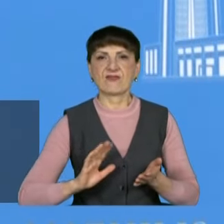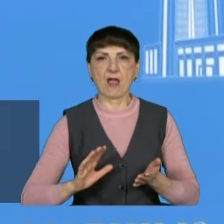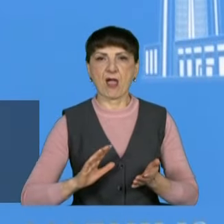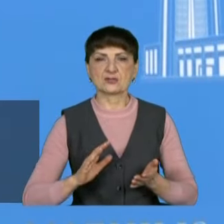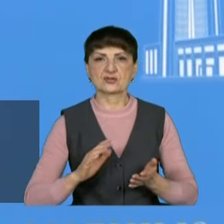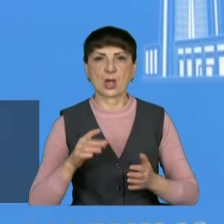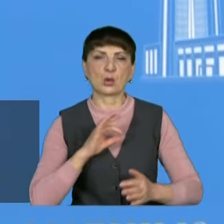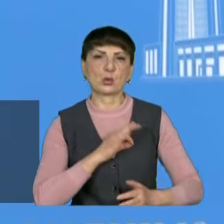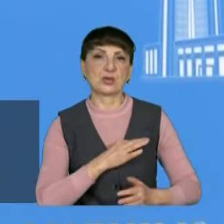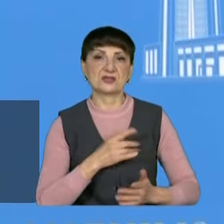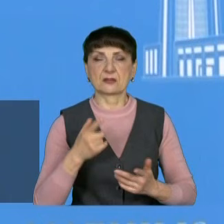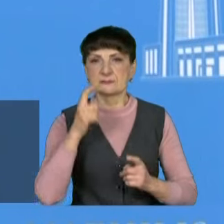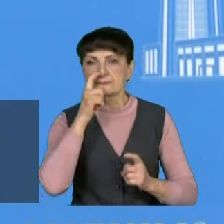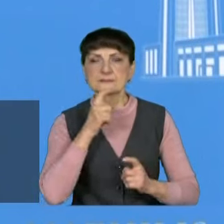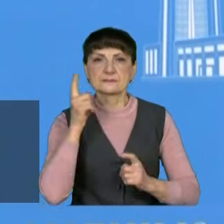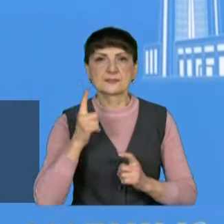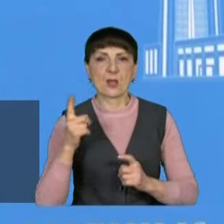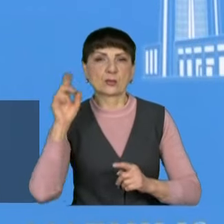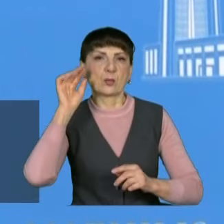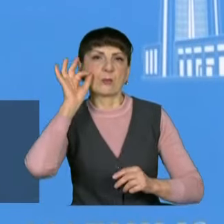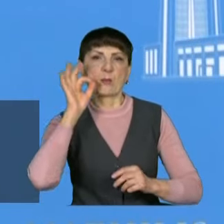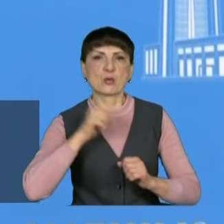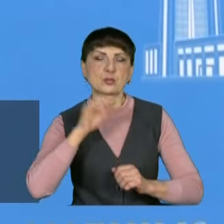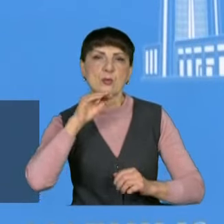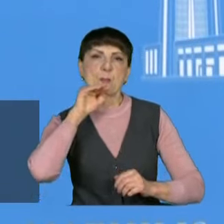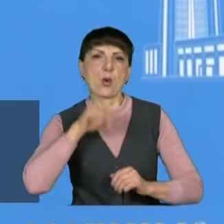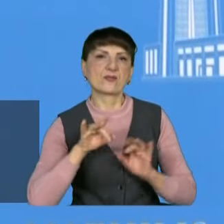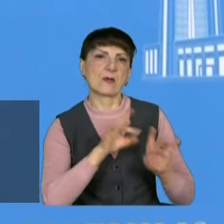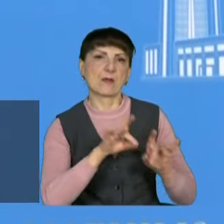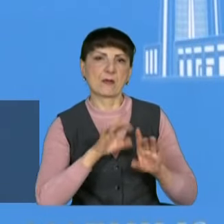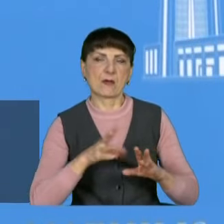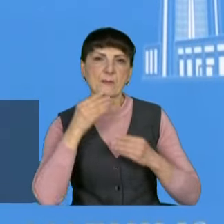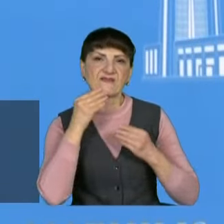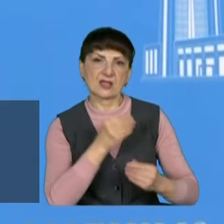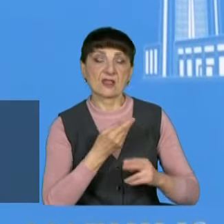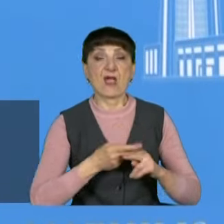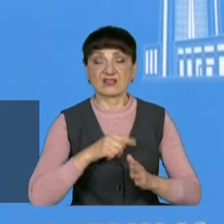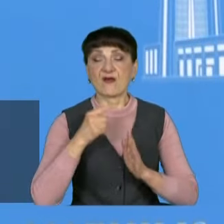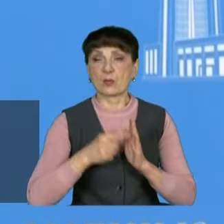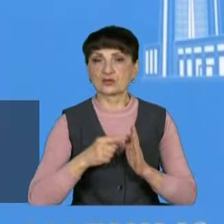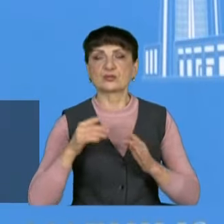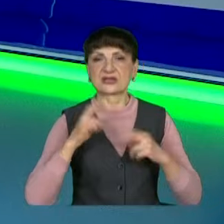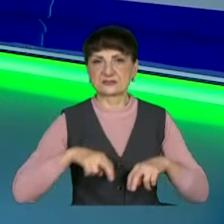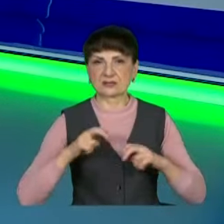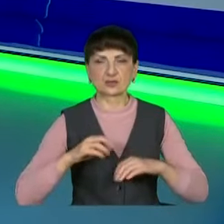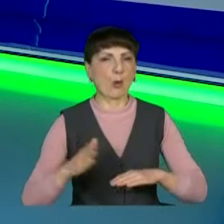не являются юристами, то есть они не профессионалы. Поэтому этот вопрос сейчас рассматривается.